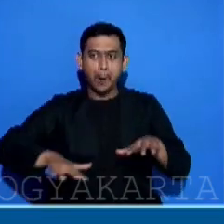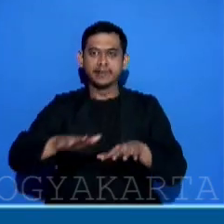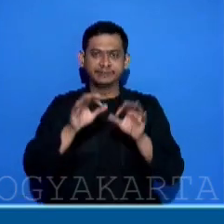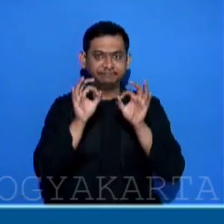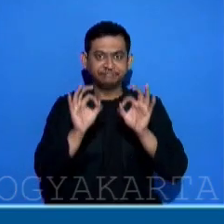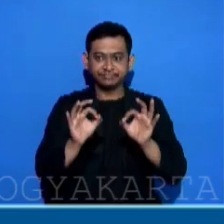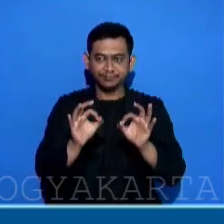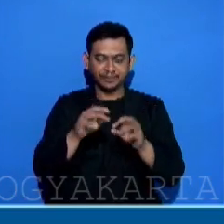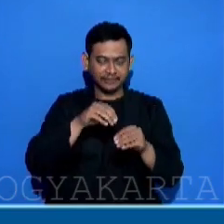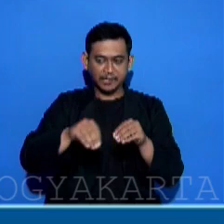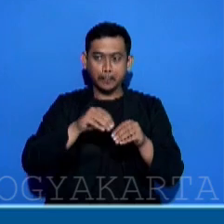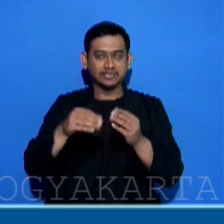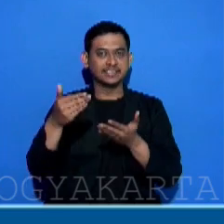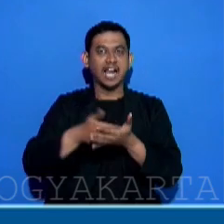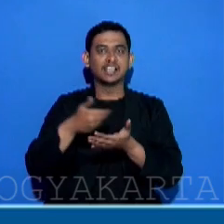pertanigangadanang